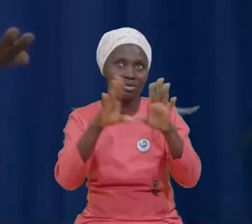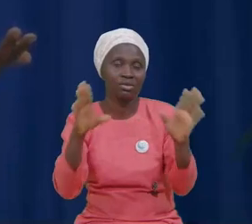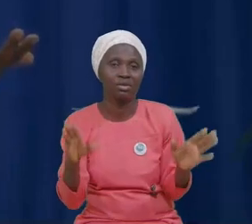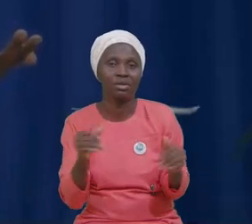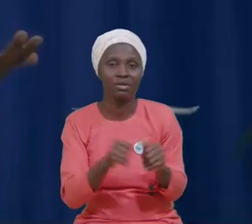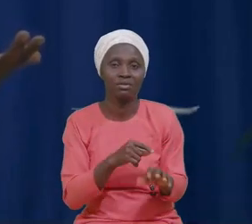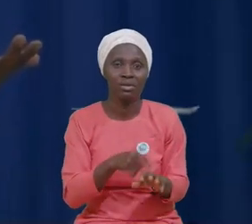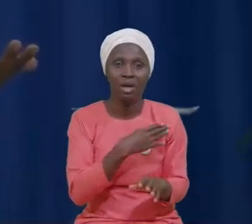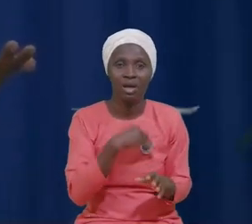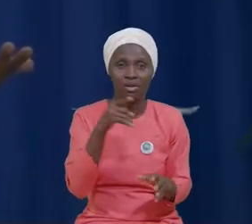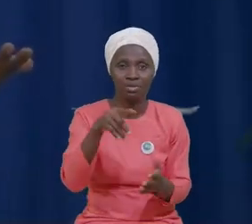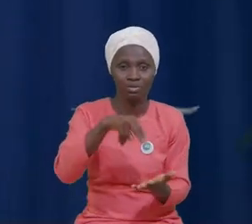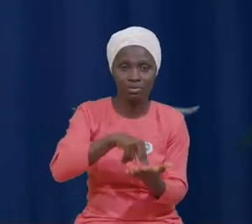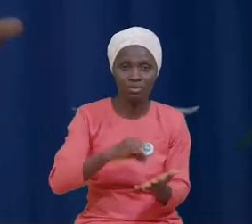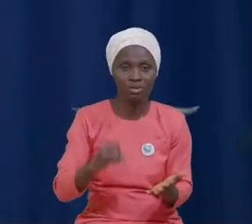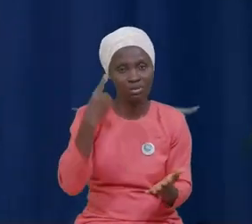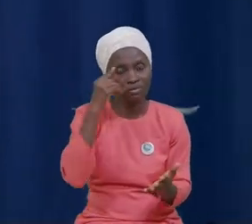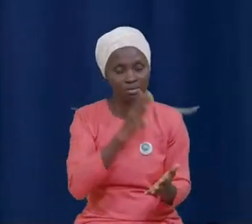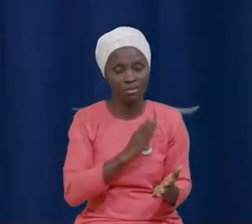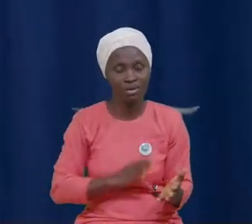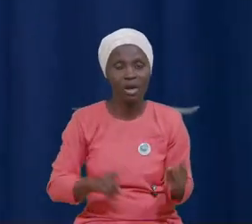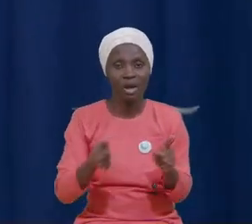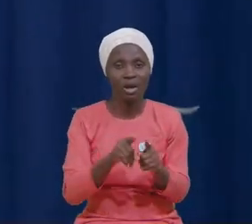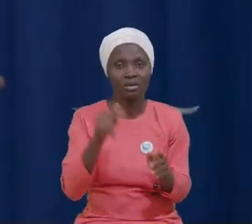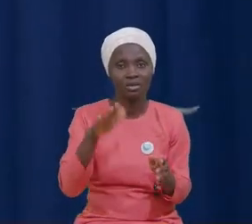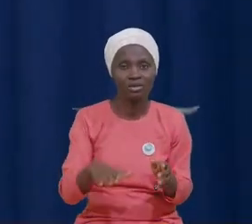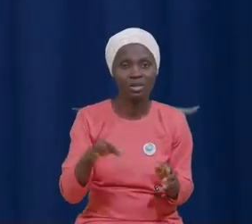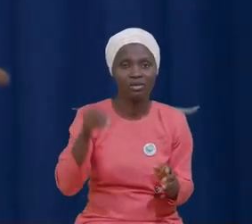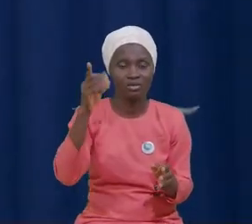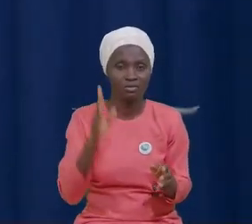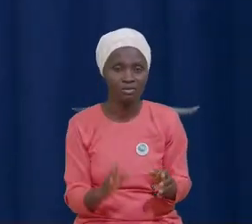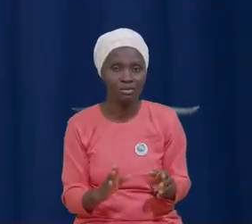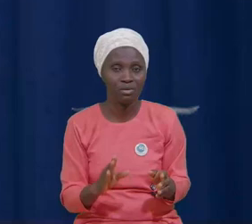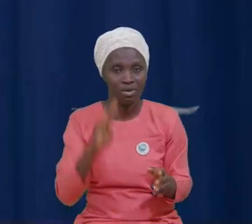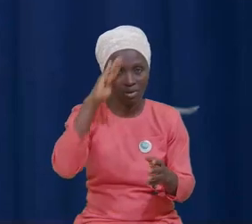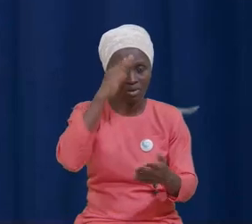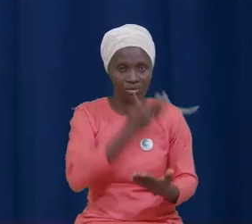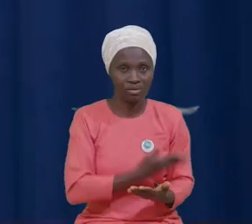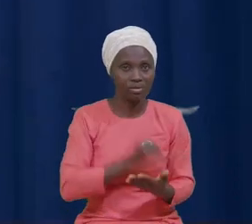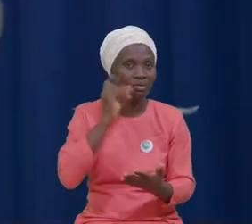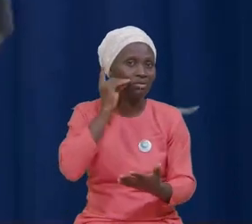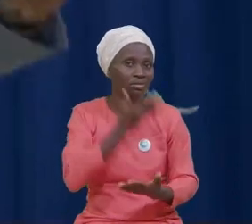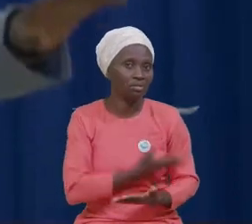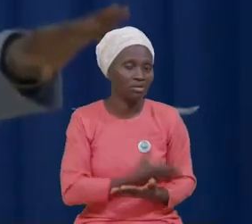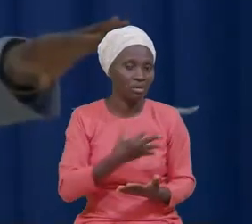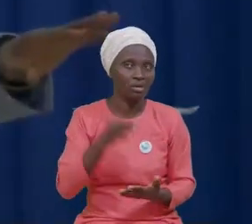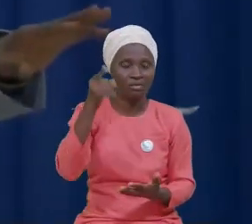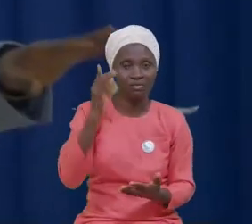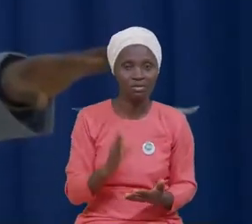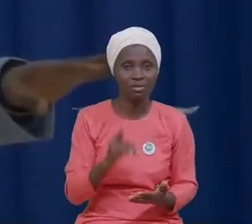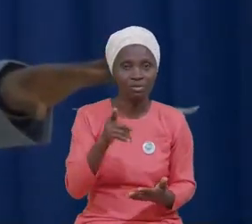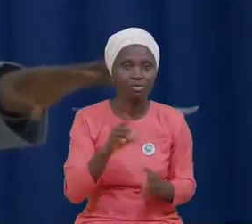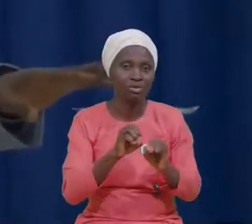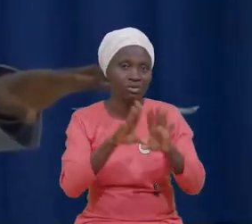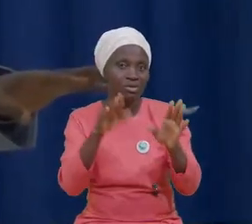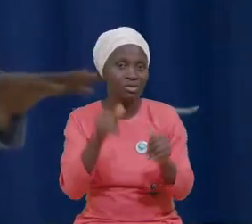vous, debout pour Christ, en tant qu'enfant de Dieu, fils et fille de Dieu, vous brillez à tout moment.